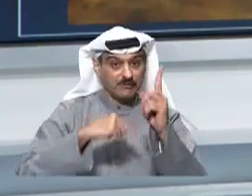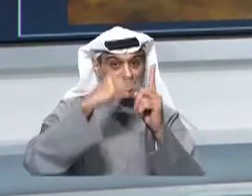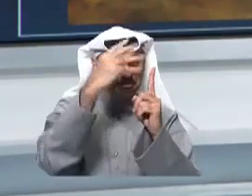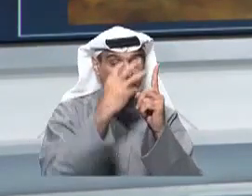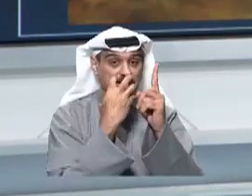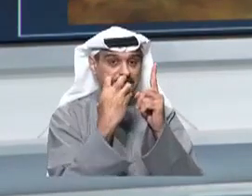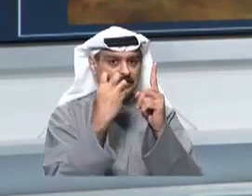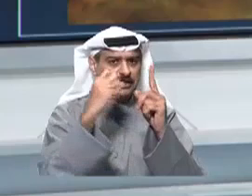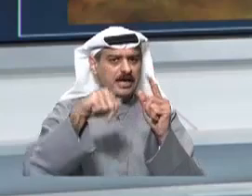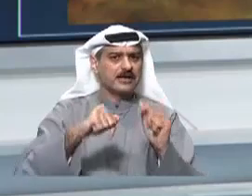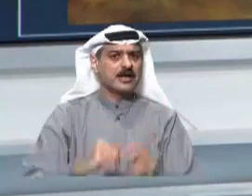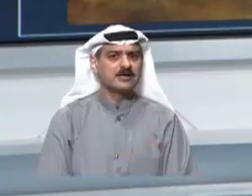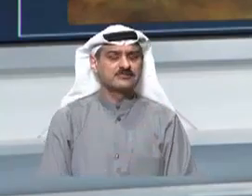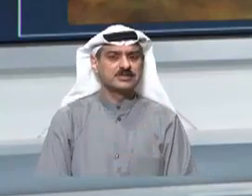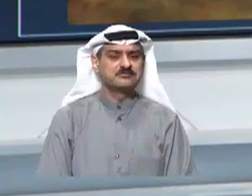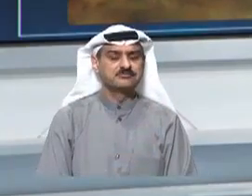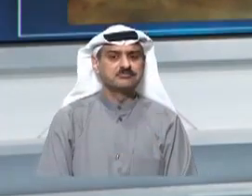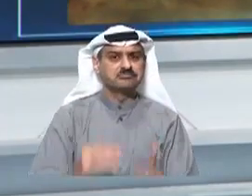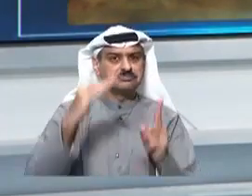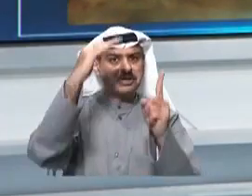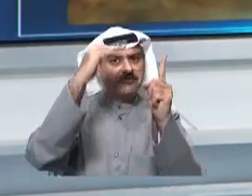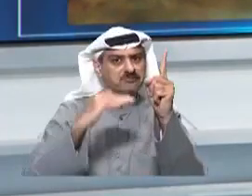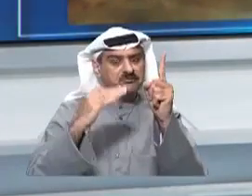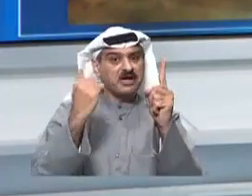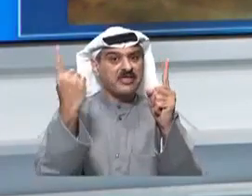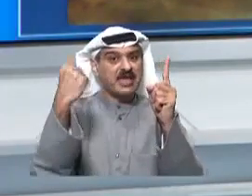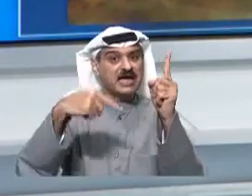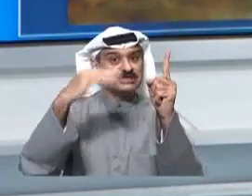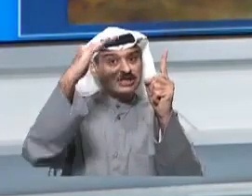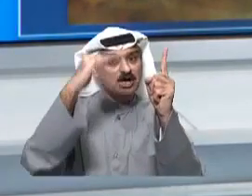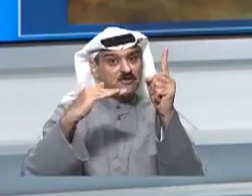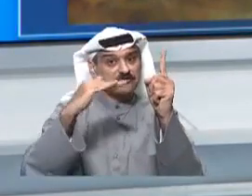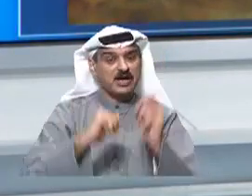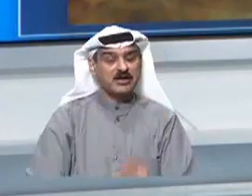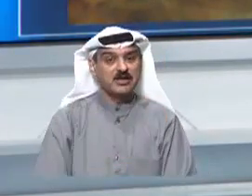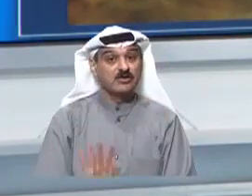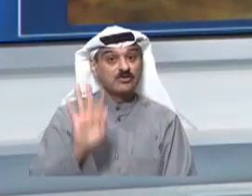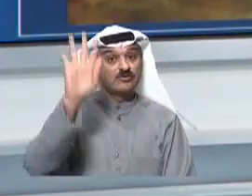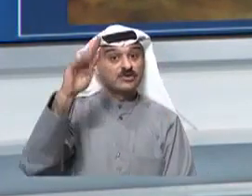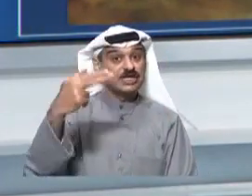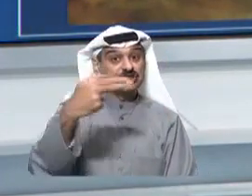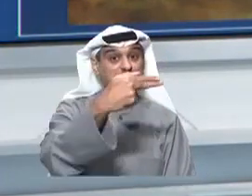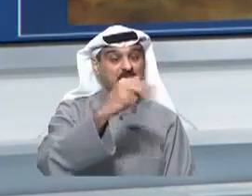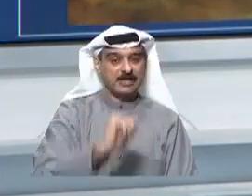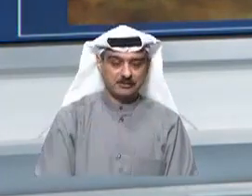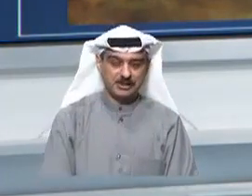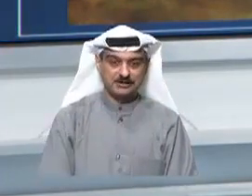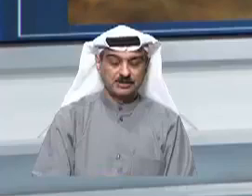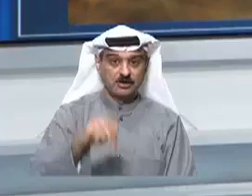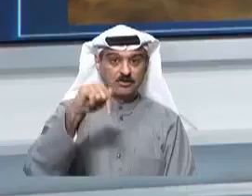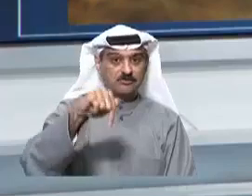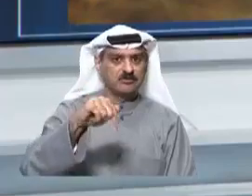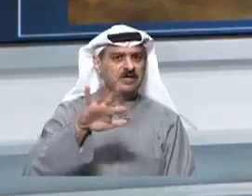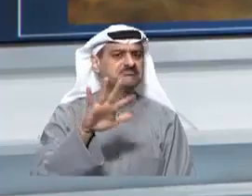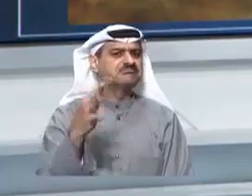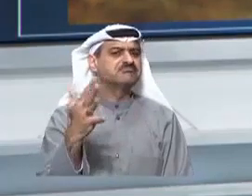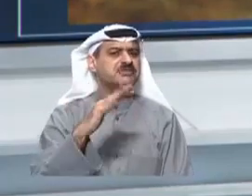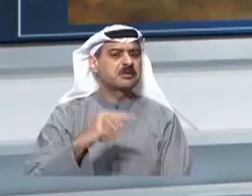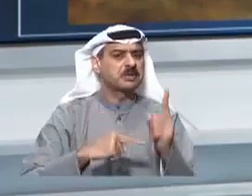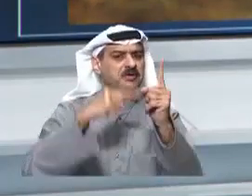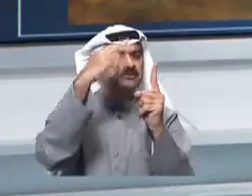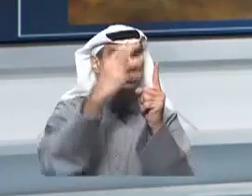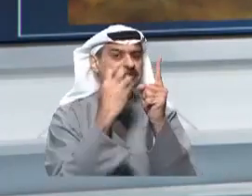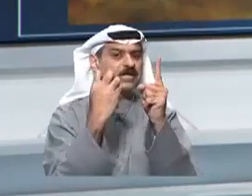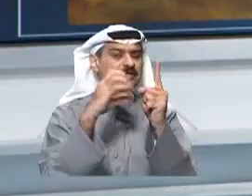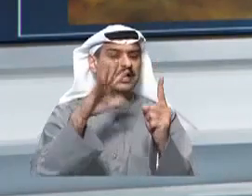الحرارة راح تكون دون 10 درجات مئوية في بعض المناطق خاصة الشمالية والشمالية الغربية من البلاد، متوقع تصل فيها درجات